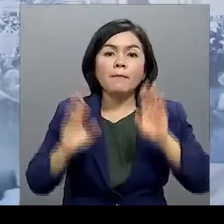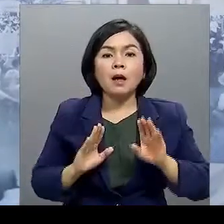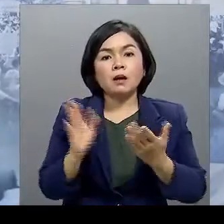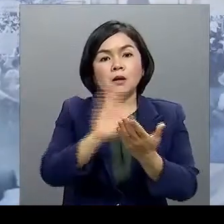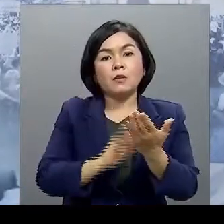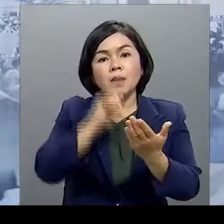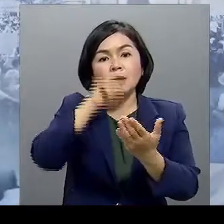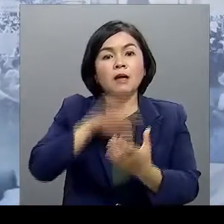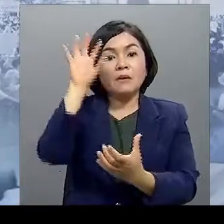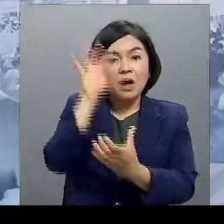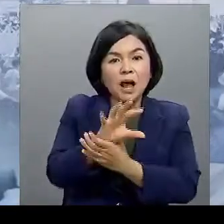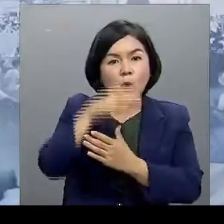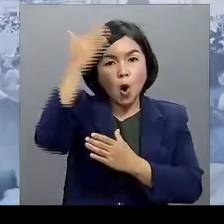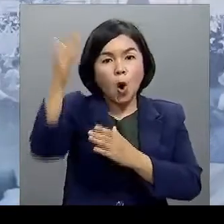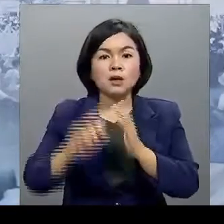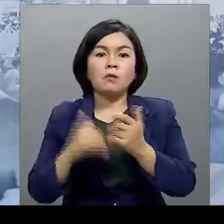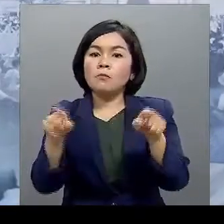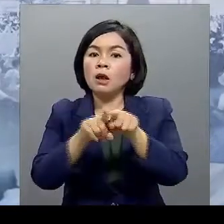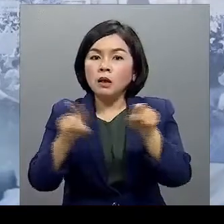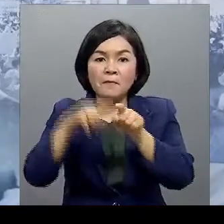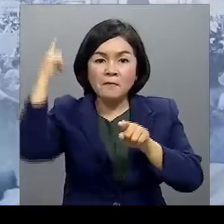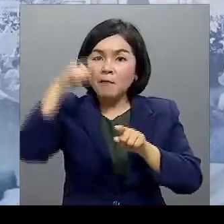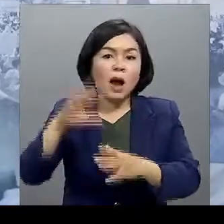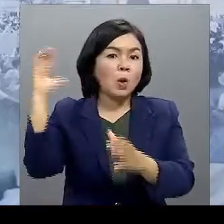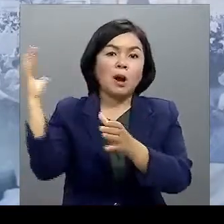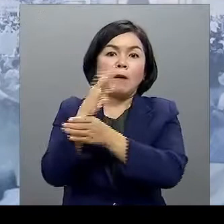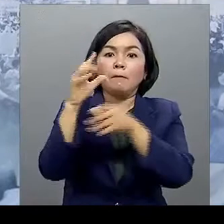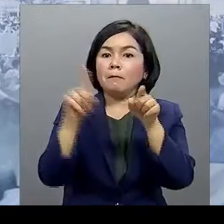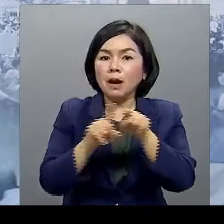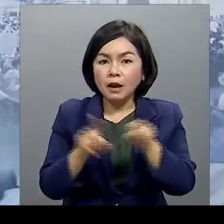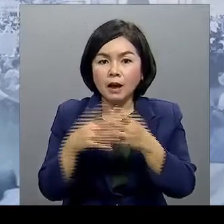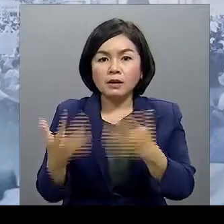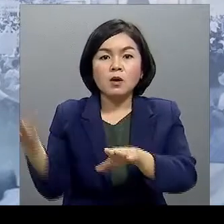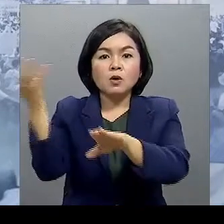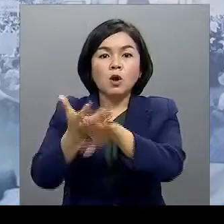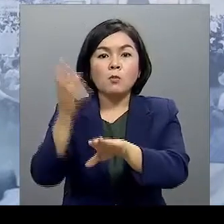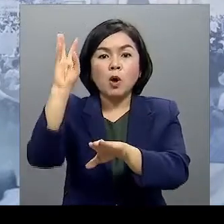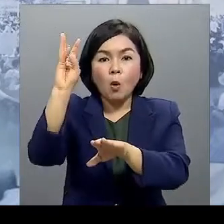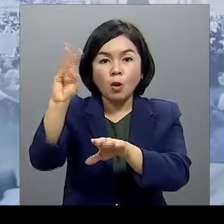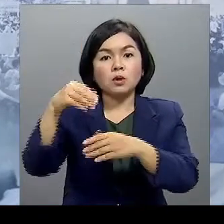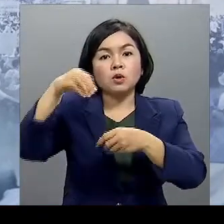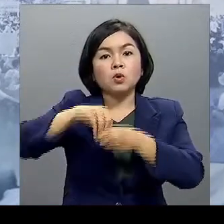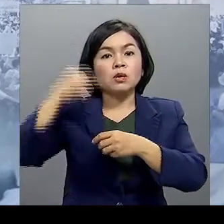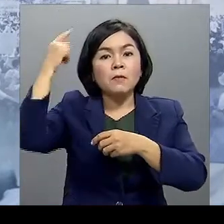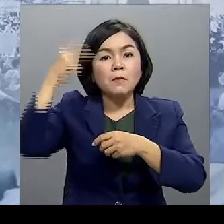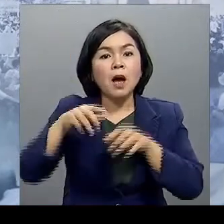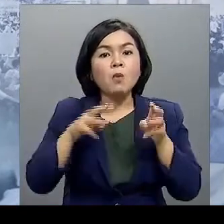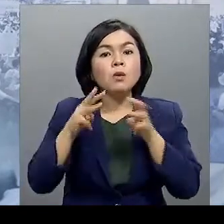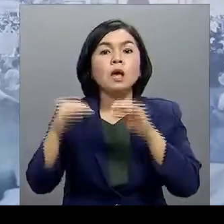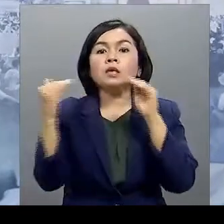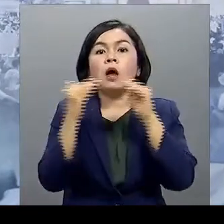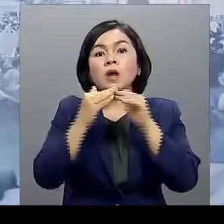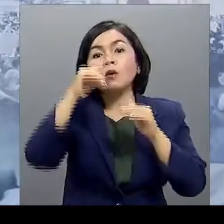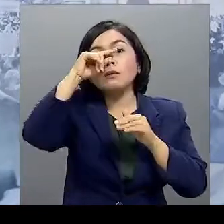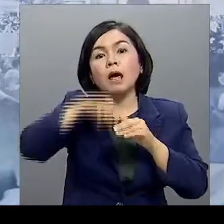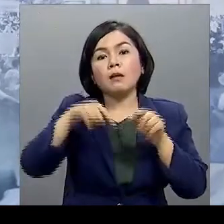ก่อนซึ่งในการตรวจสอบรถขนส่งสินค้าทะเบียนมามีเพียง6คันทางการท้องถิ่นจึงกำหนดเท่ากับปริมาณรถของ